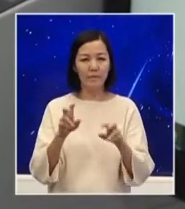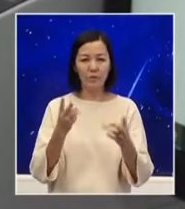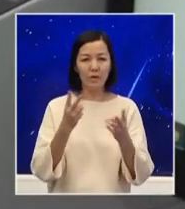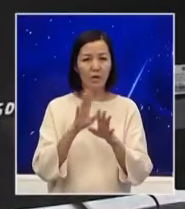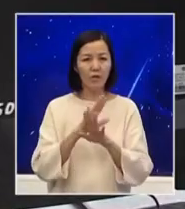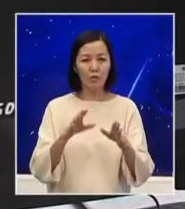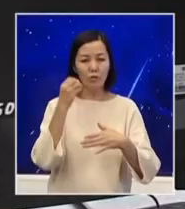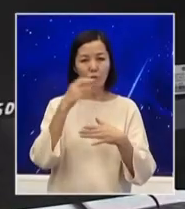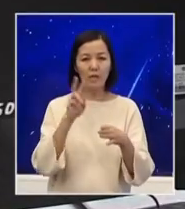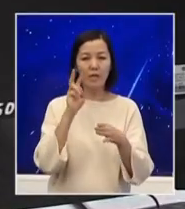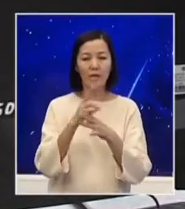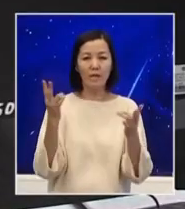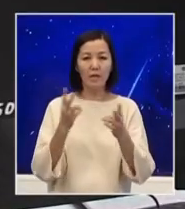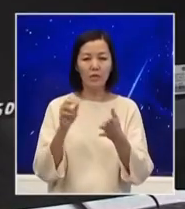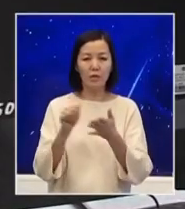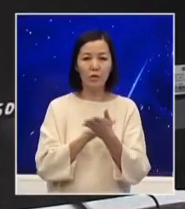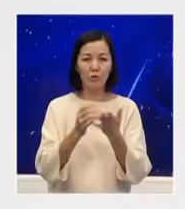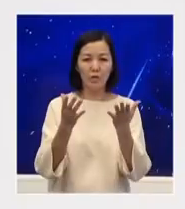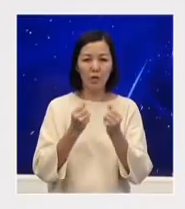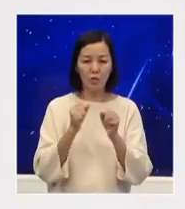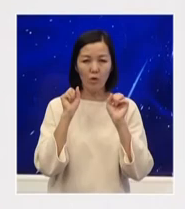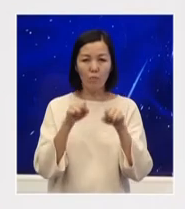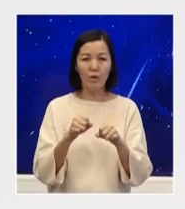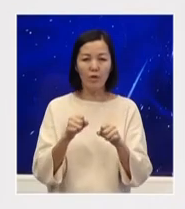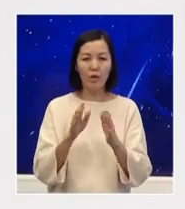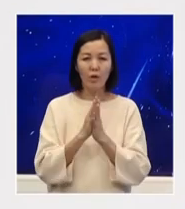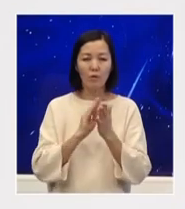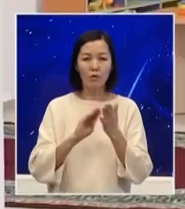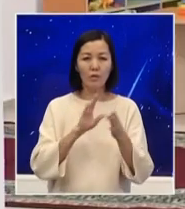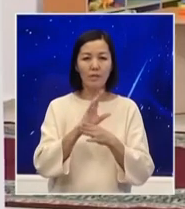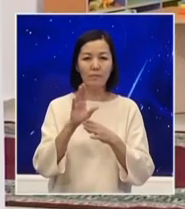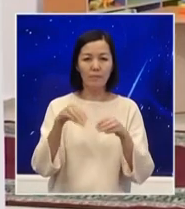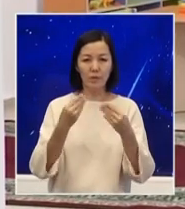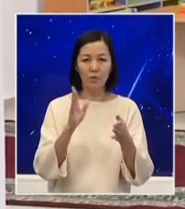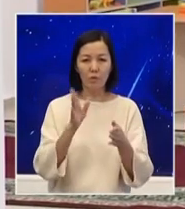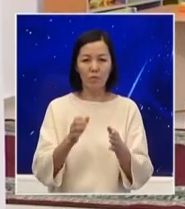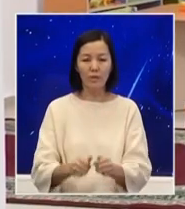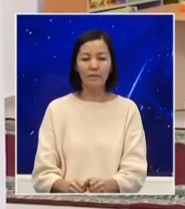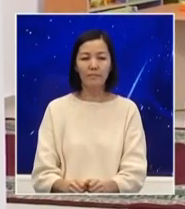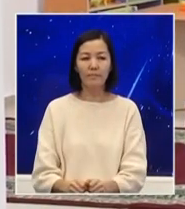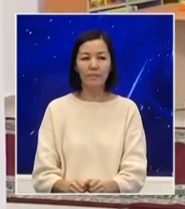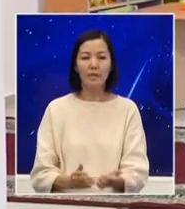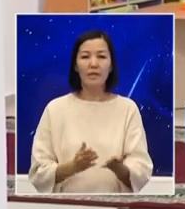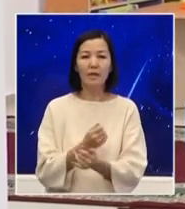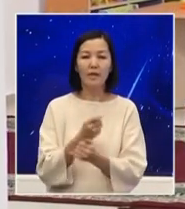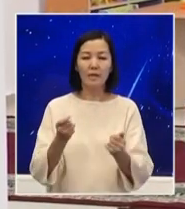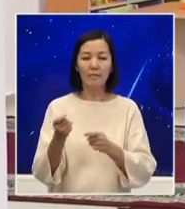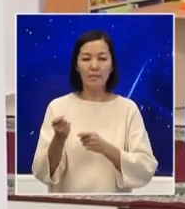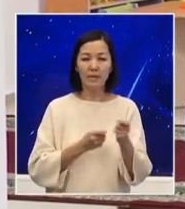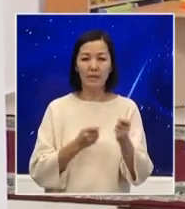сабылмайды. Орталыққа келіп, қажетті анықтама, құжаттарын алып, өтініштерін қалдырады. Сервистік әкімдікте ауданның мемлекеттік